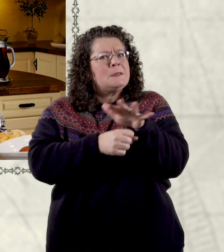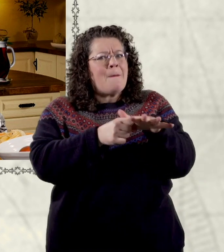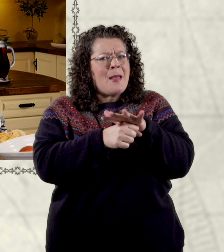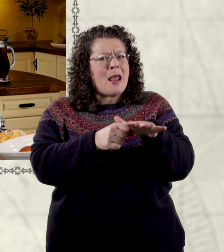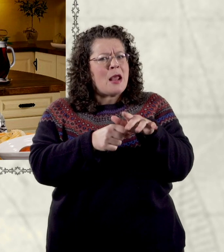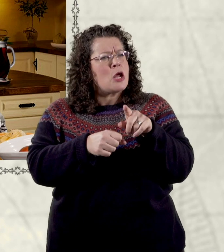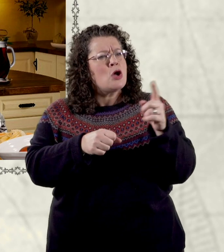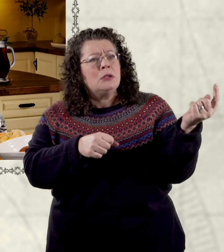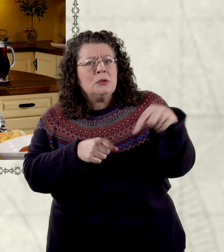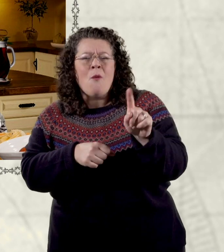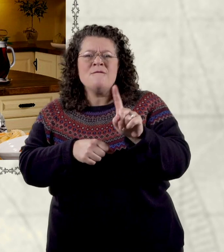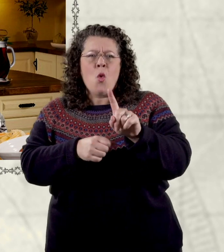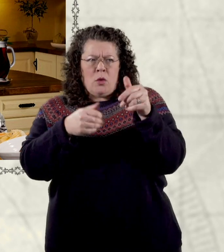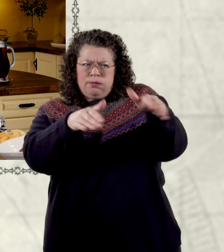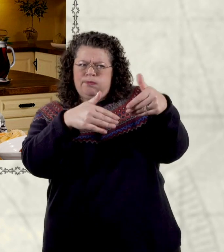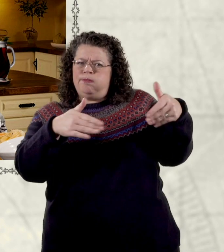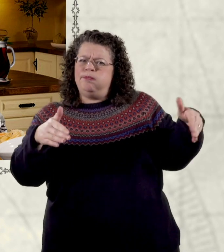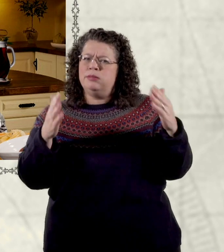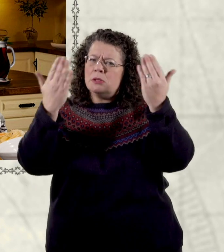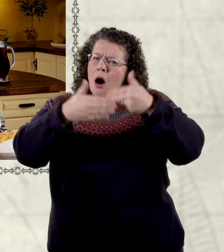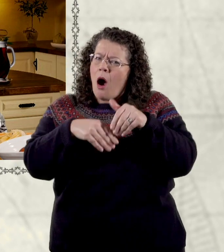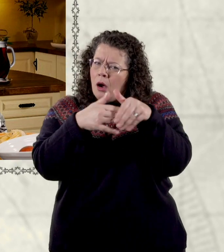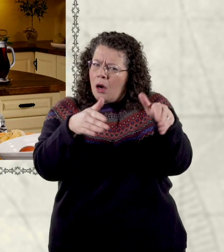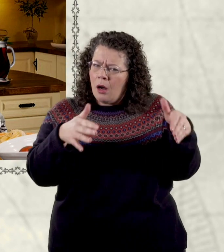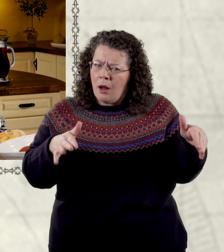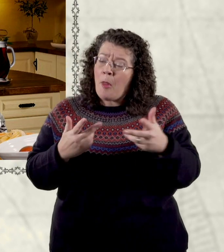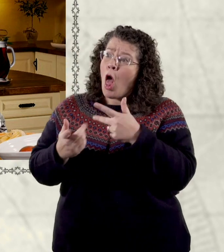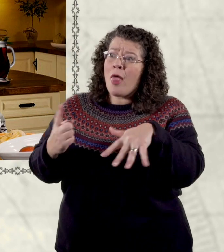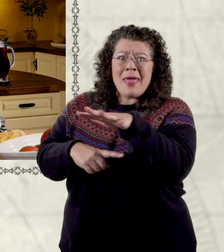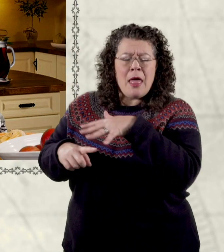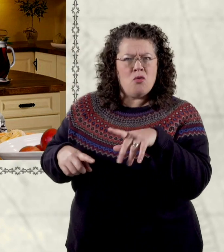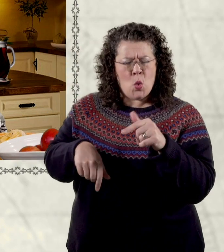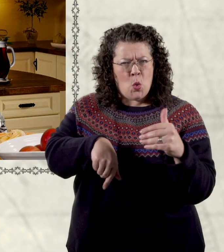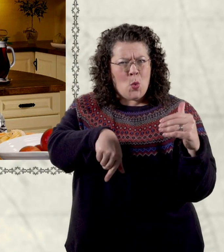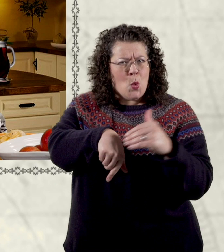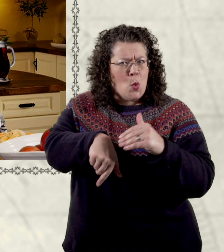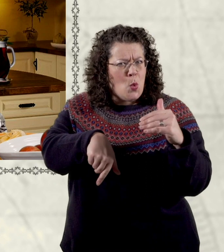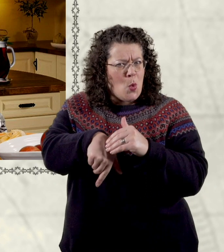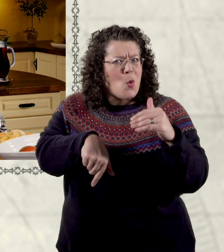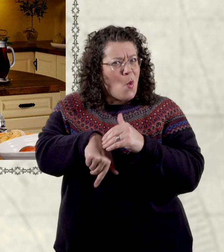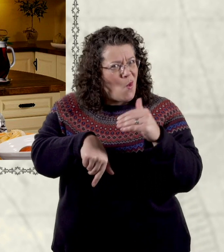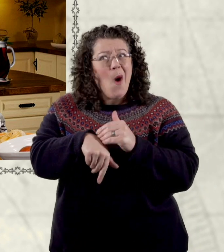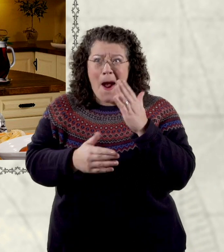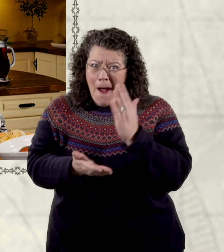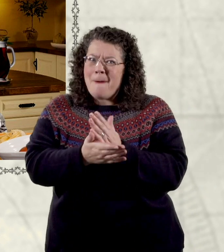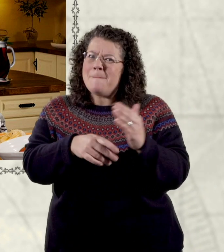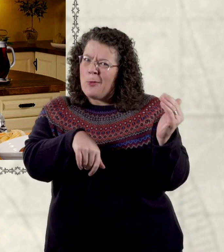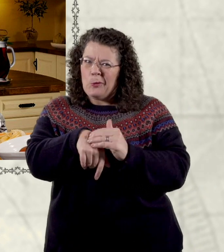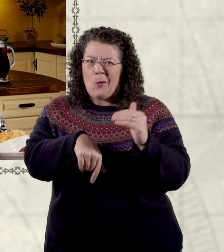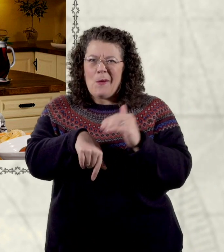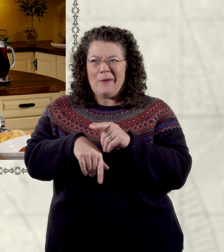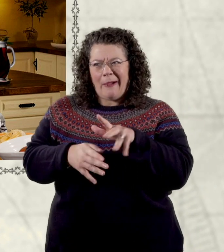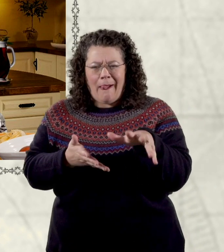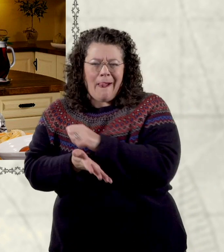dod i waredu'r tywyllwch. Ac mewn ardaloedd arall, mae'n gallu bod yn ddrwg ofnadw, yn dwyn eich